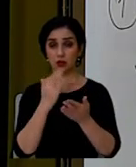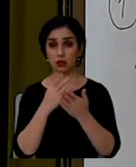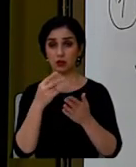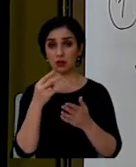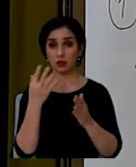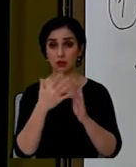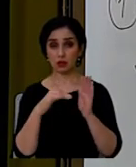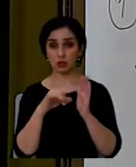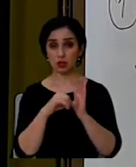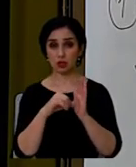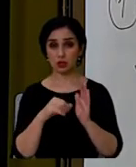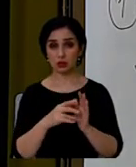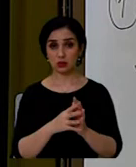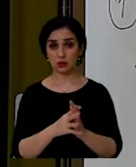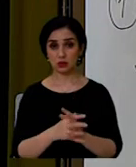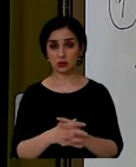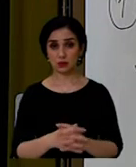равна 56.